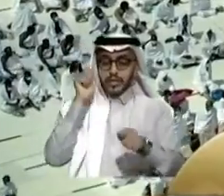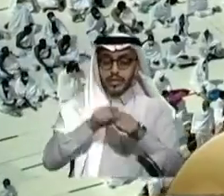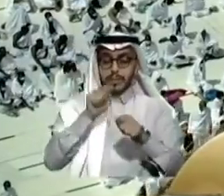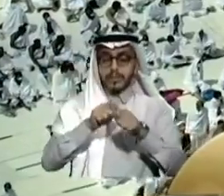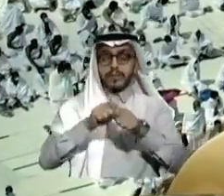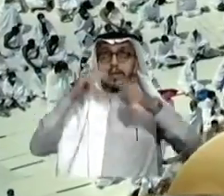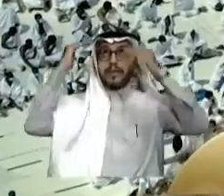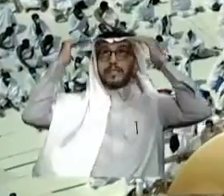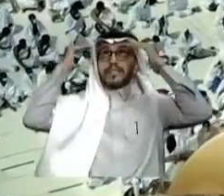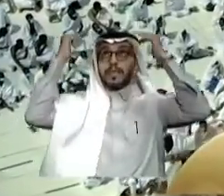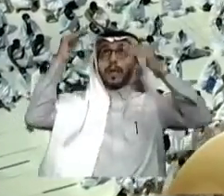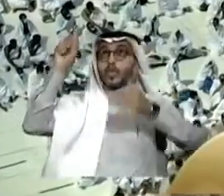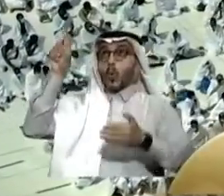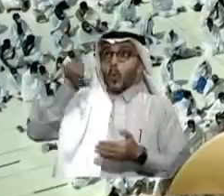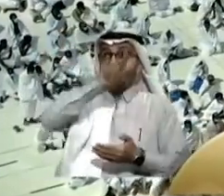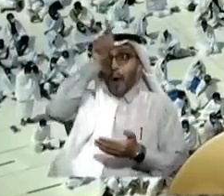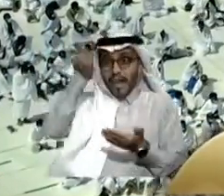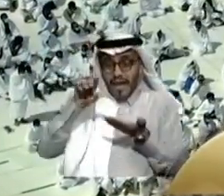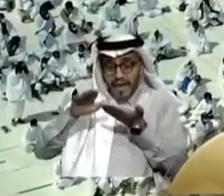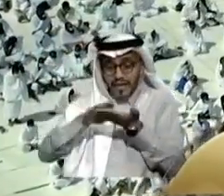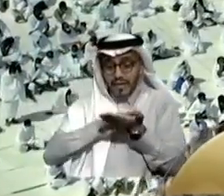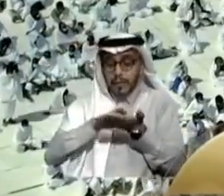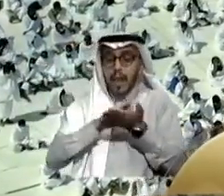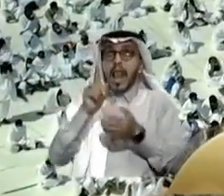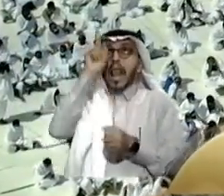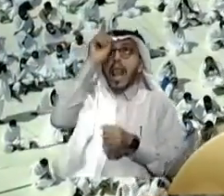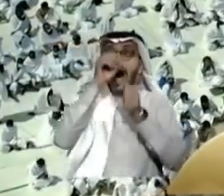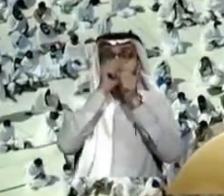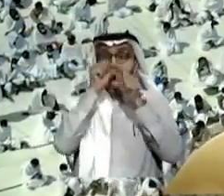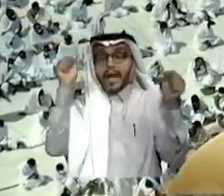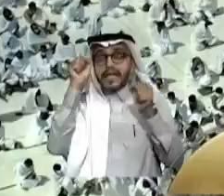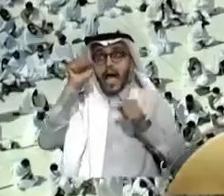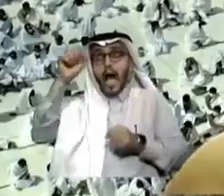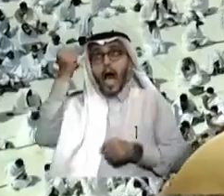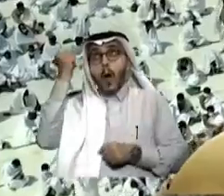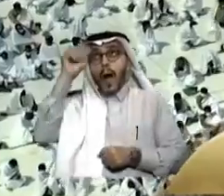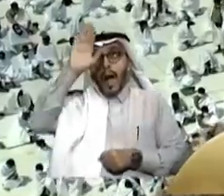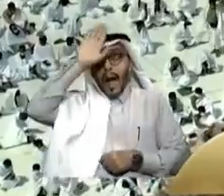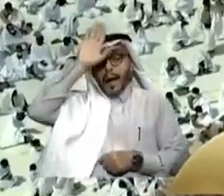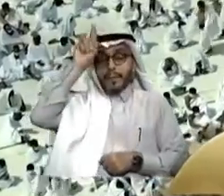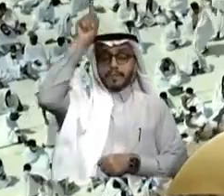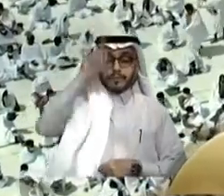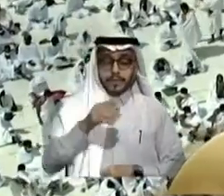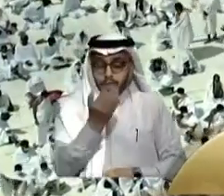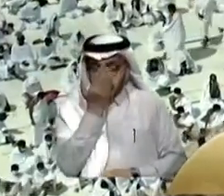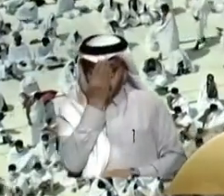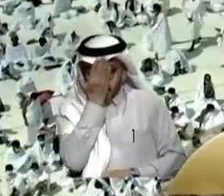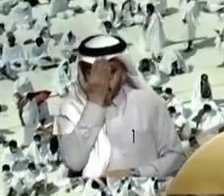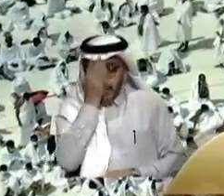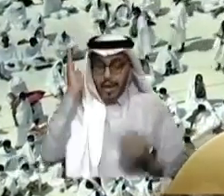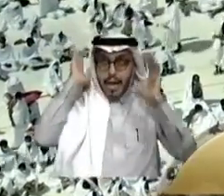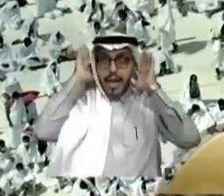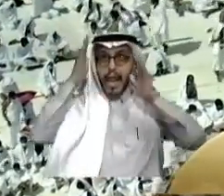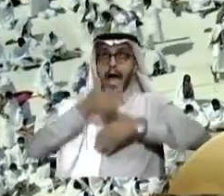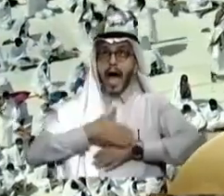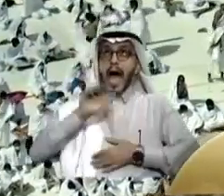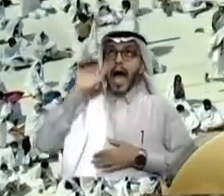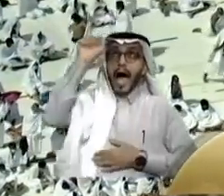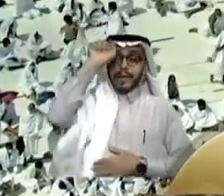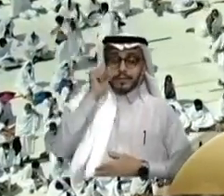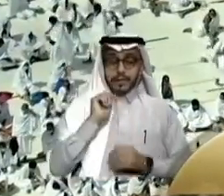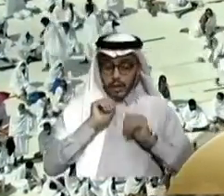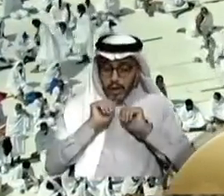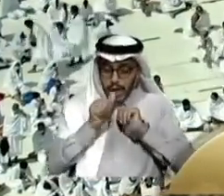في السماوات والأرض، وهو العزيز الحكيم. له نصلي ونسجد، وإليه